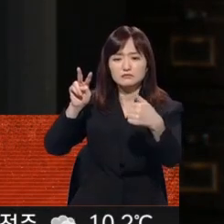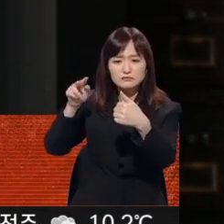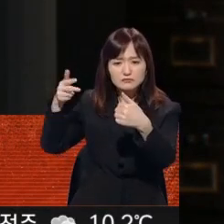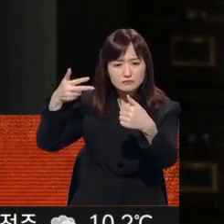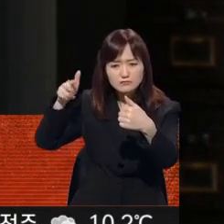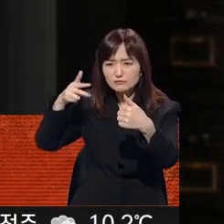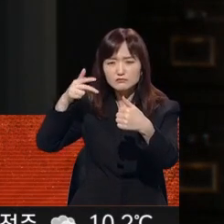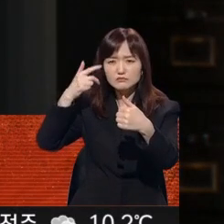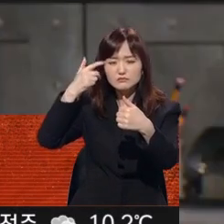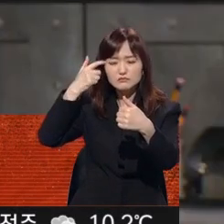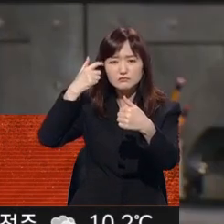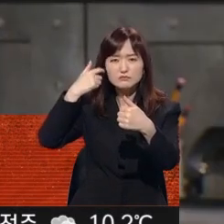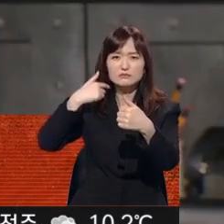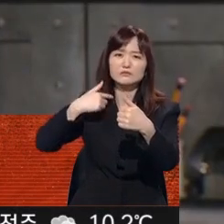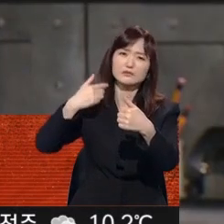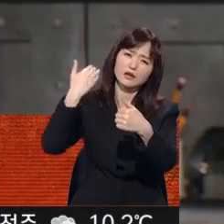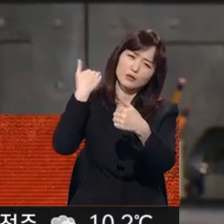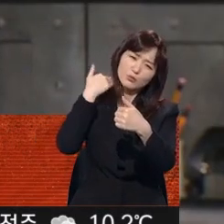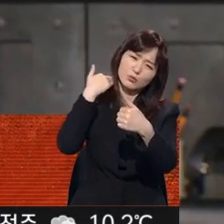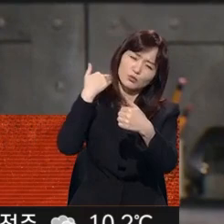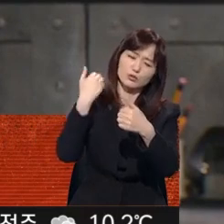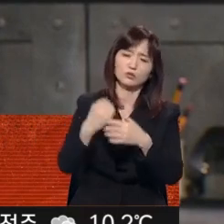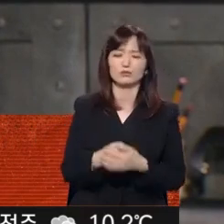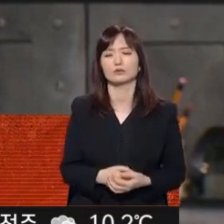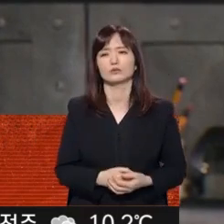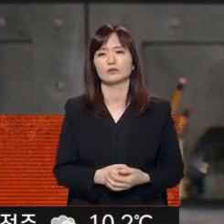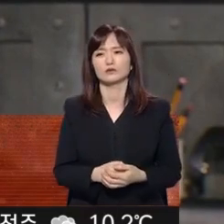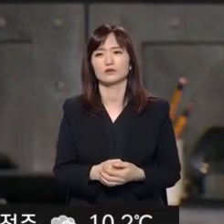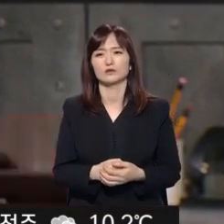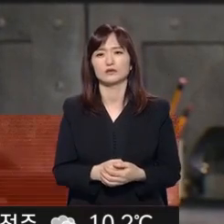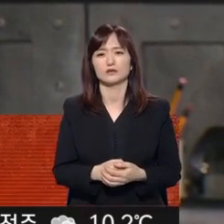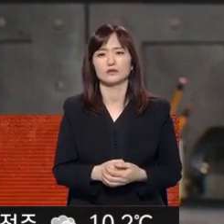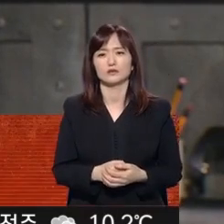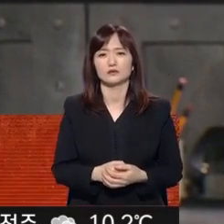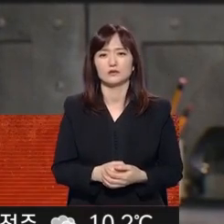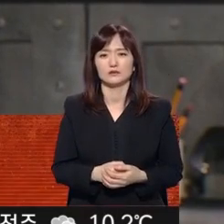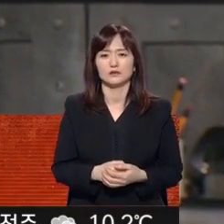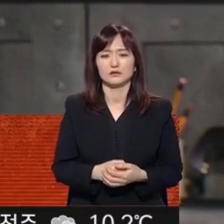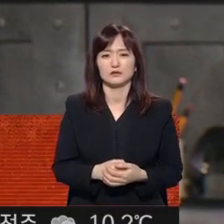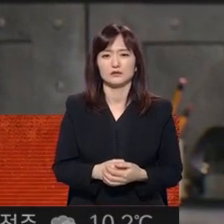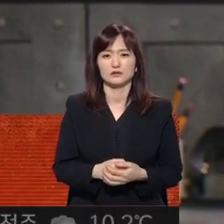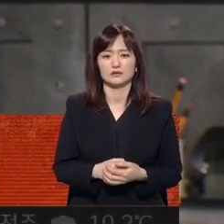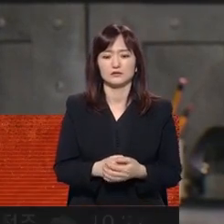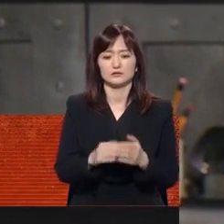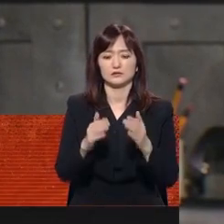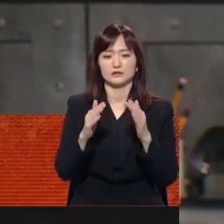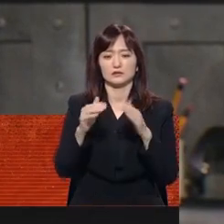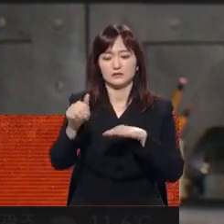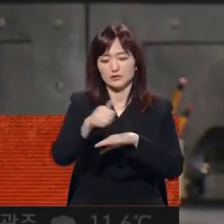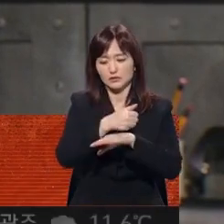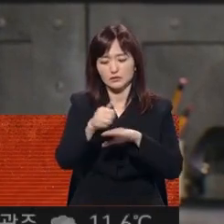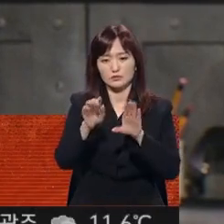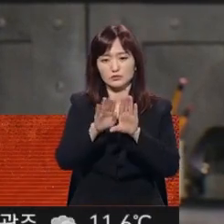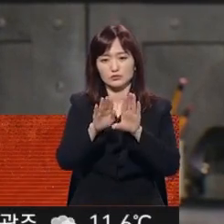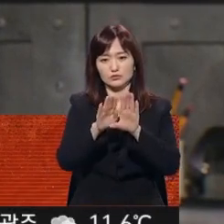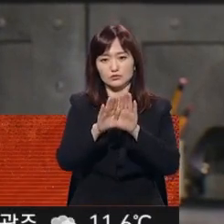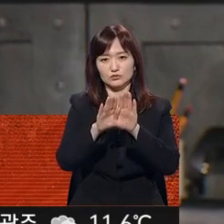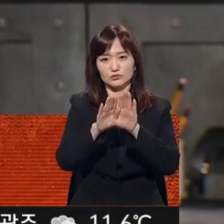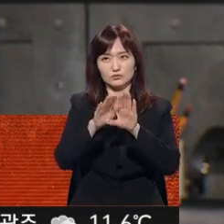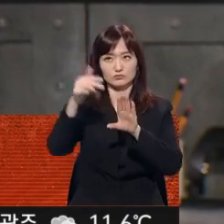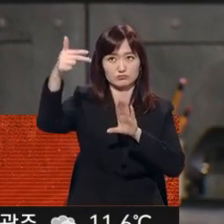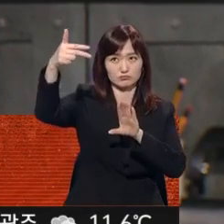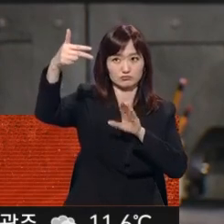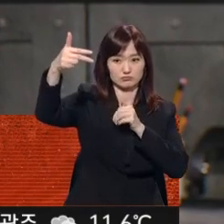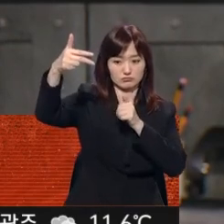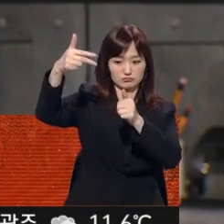팀장님 그렇습니다이 건물의 출입문을 하기 때문에 현관 출입문 즉 로비 cctv에 찍혀야 원칙인데 찍히지 않았어요 그리고 알다시피